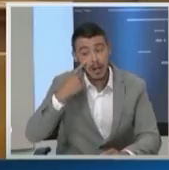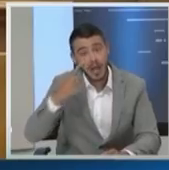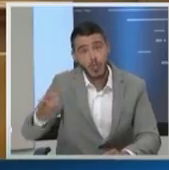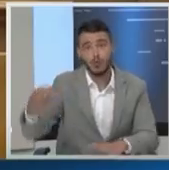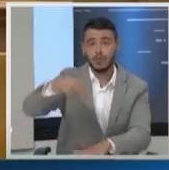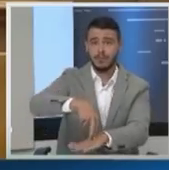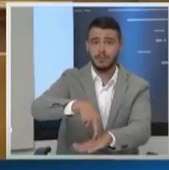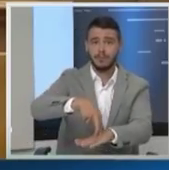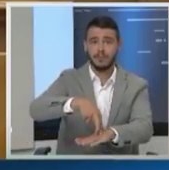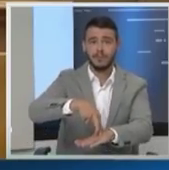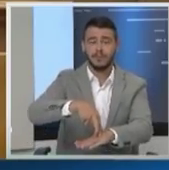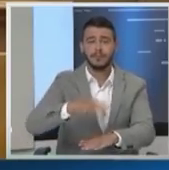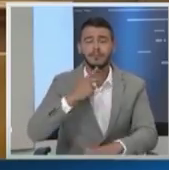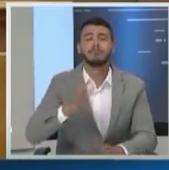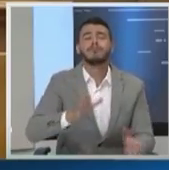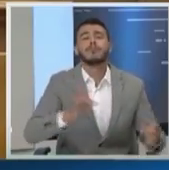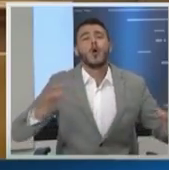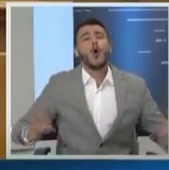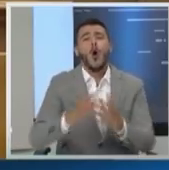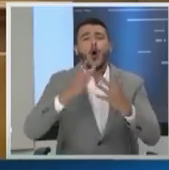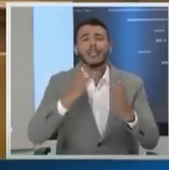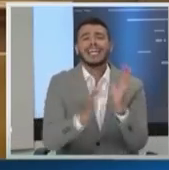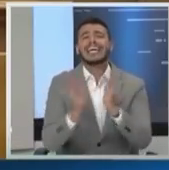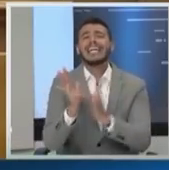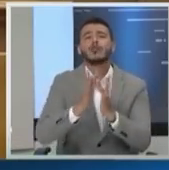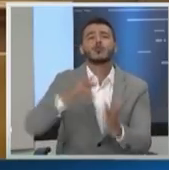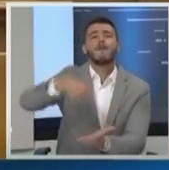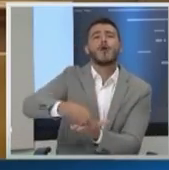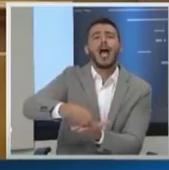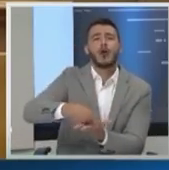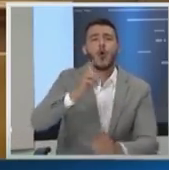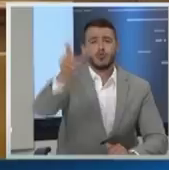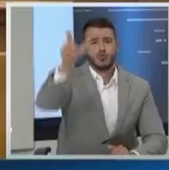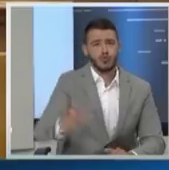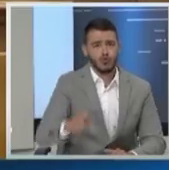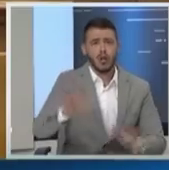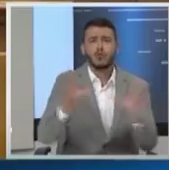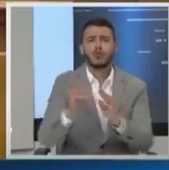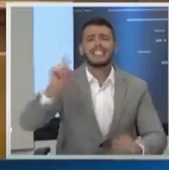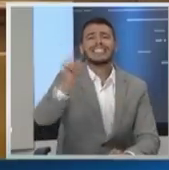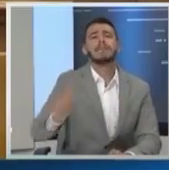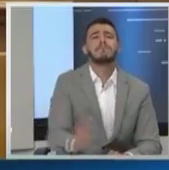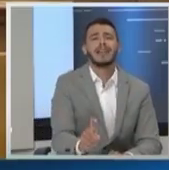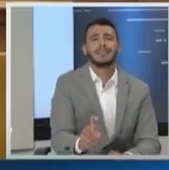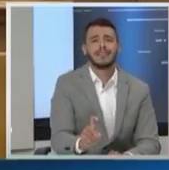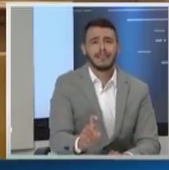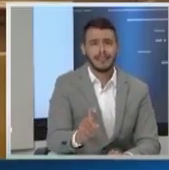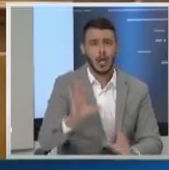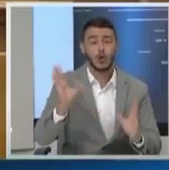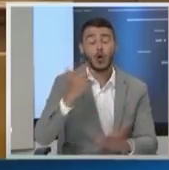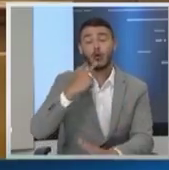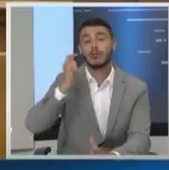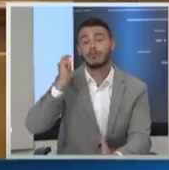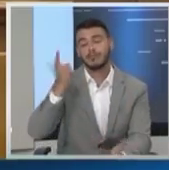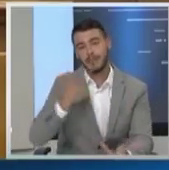όταν ο κύριος Χριστοφοράκος για λογαριασμό της Siemens σας πλήρωνε, σας αγόραζε ακόμα και το τηλεφωνικό κέντρο